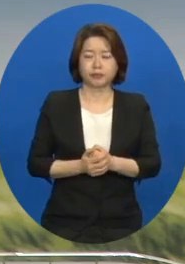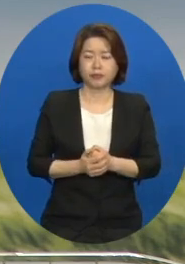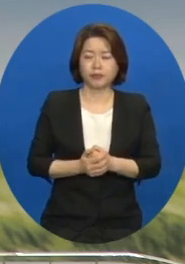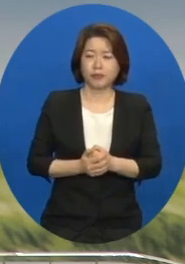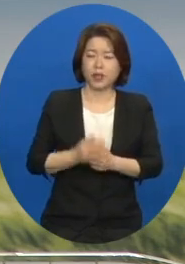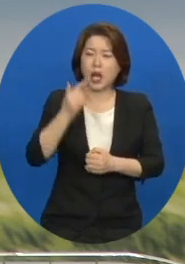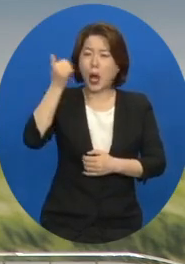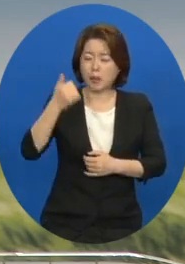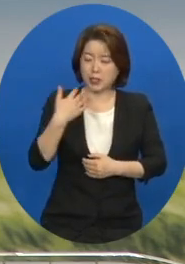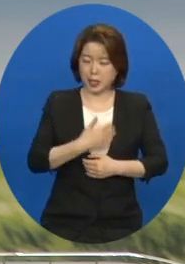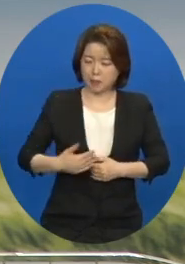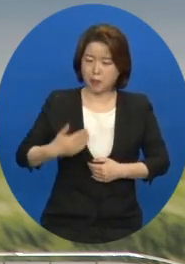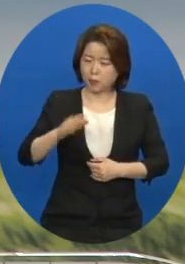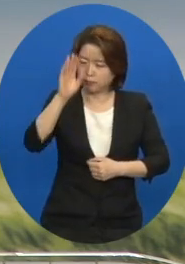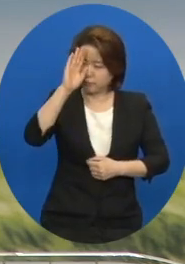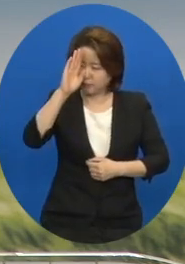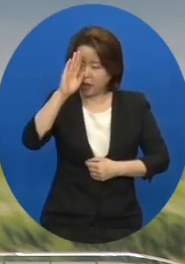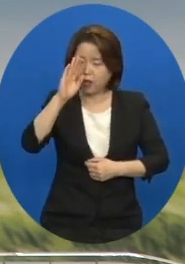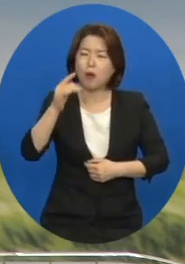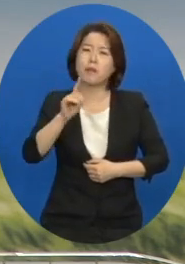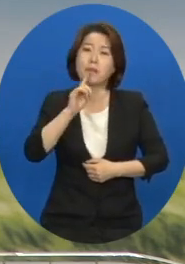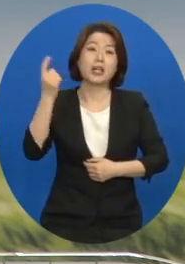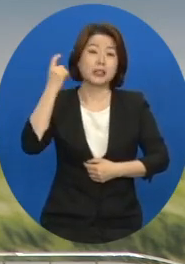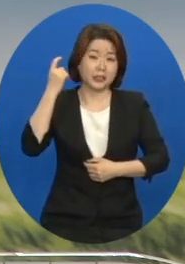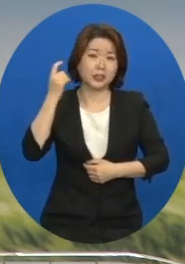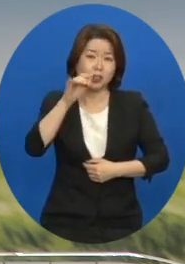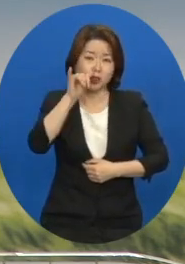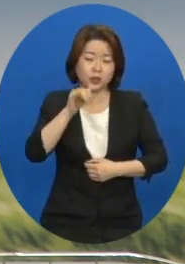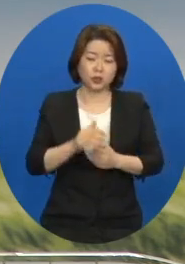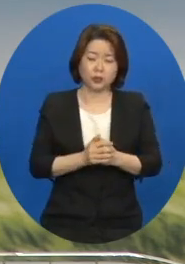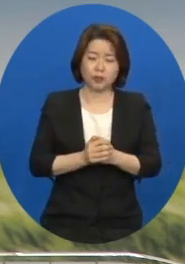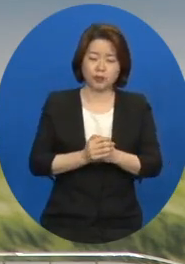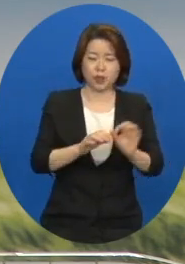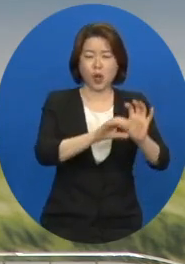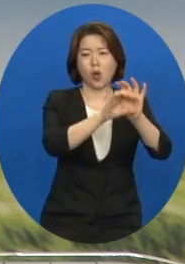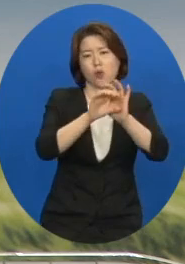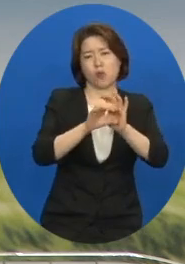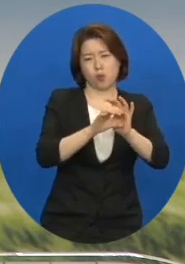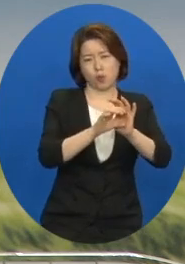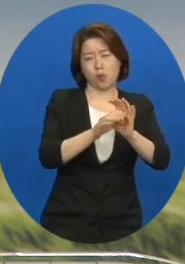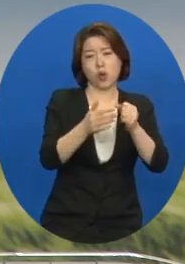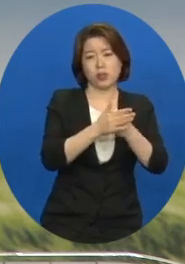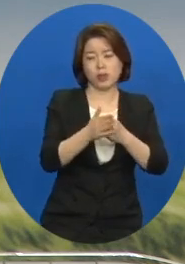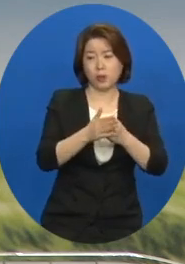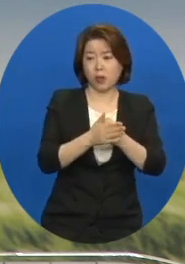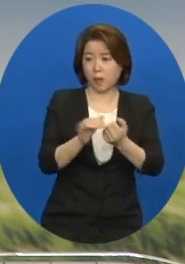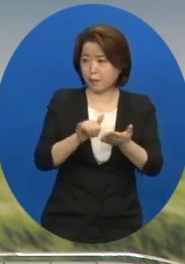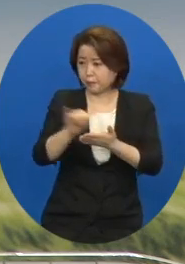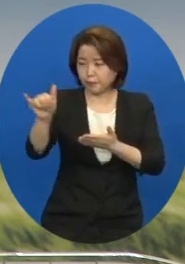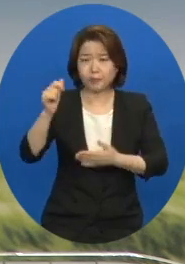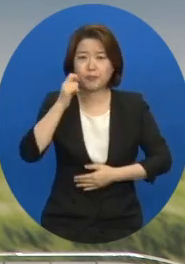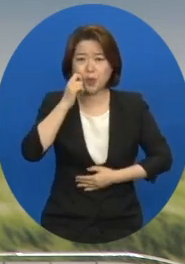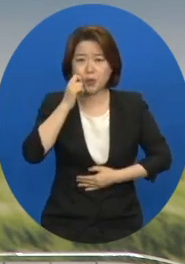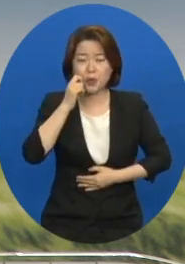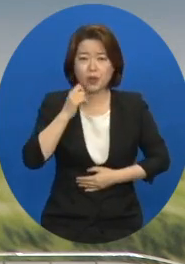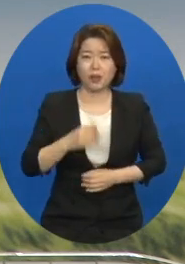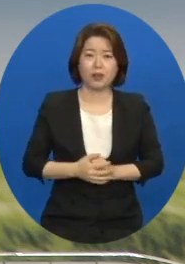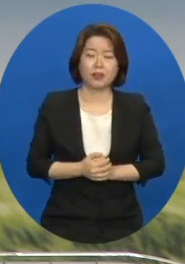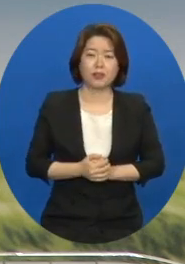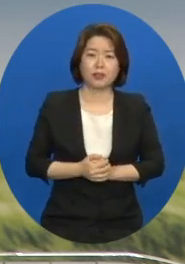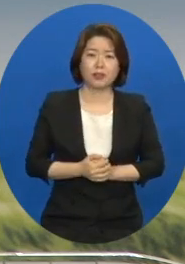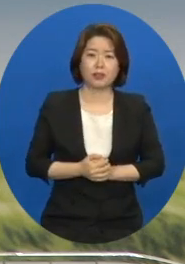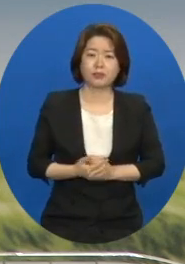안 좋으시다는 것은 들었습니다. 그러나 코로나 팬데믹으로 갈 수가 없어요.